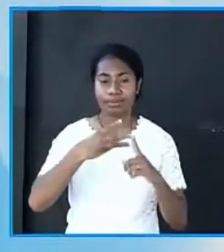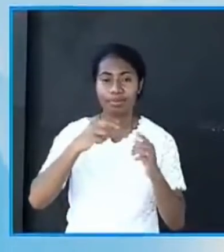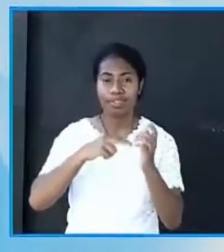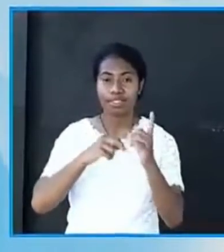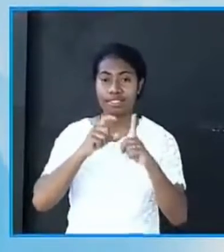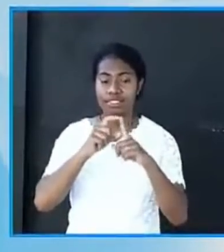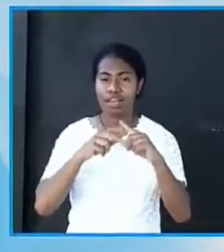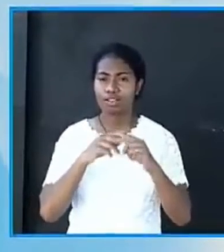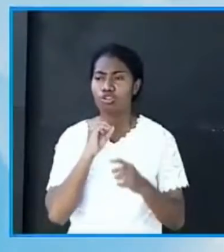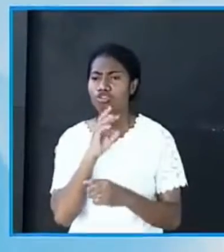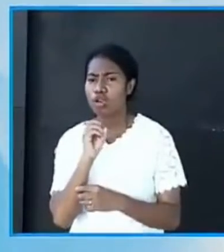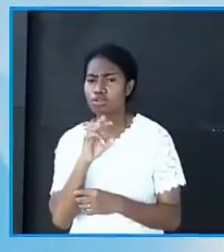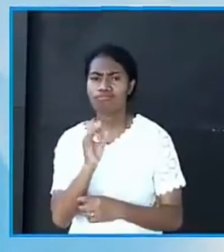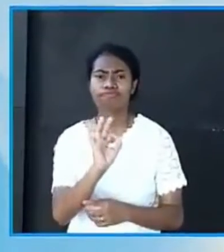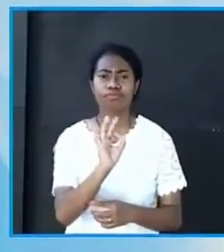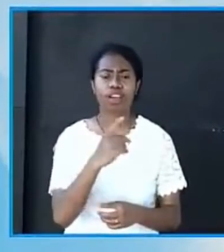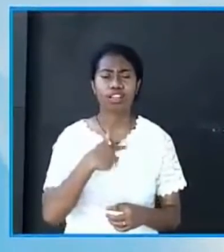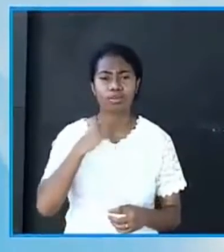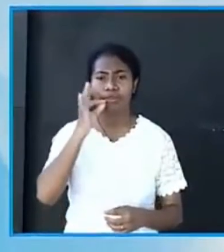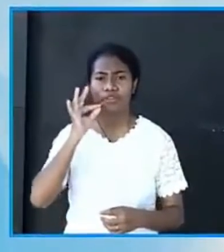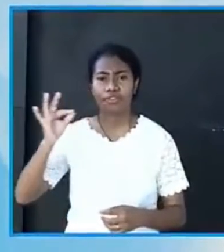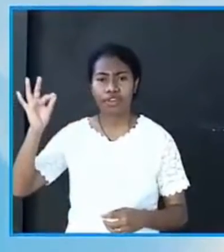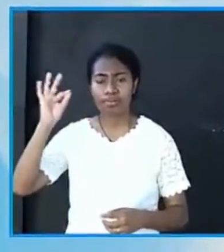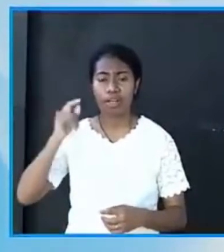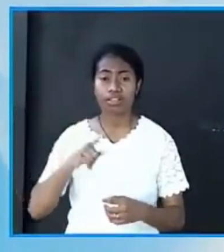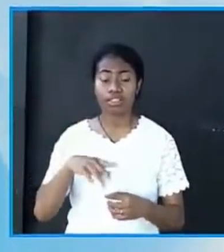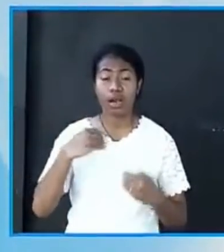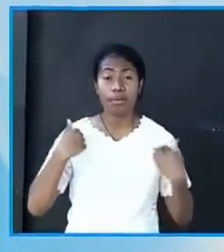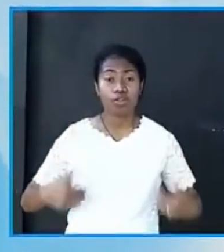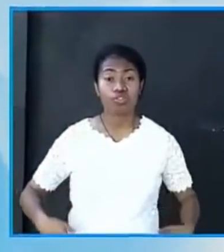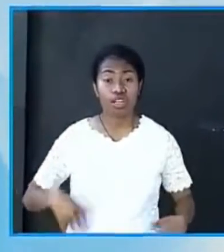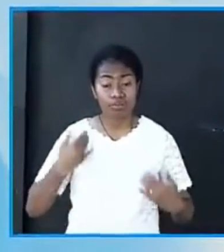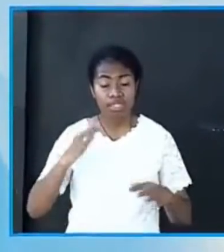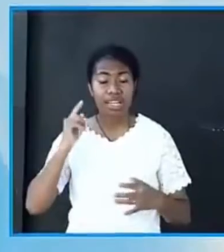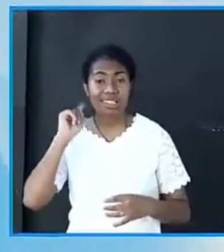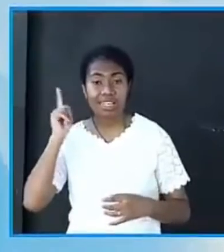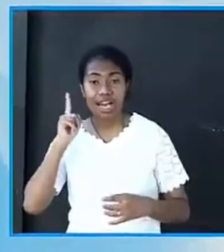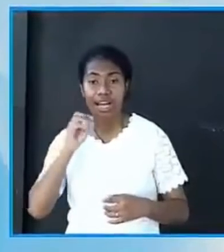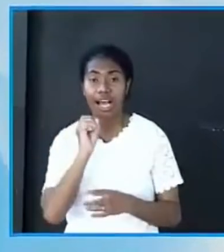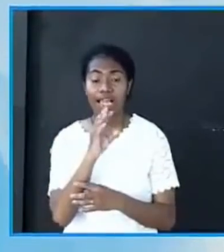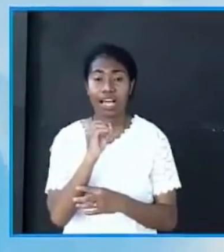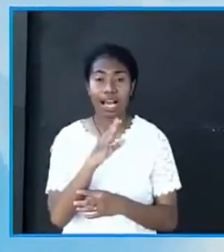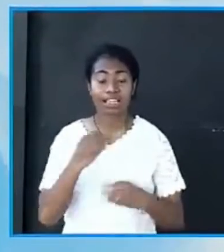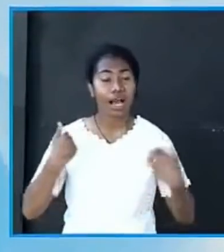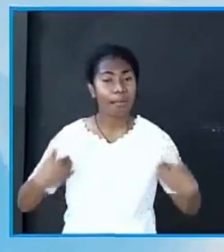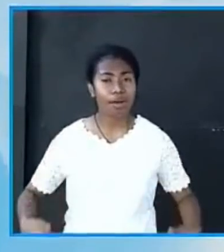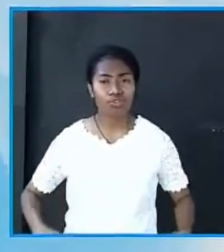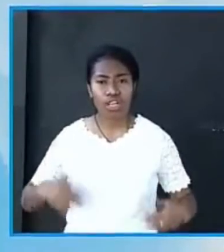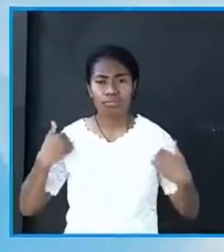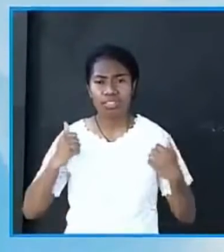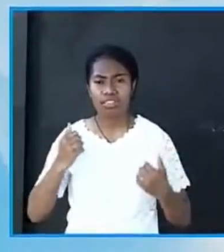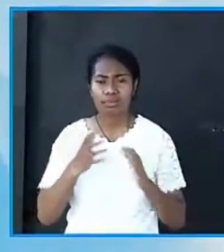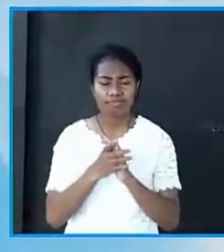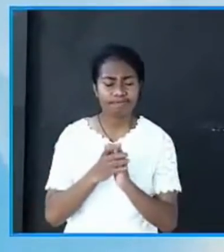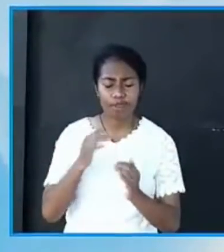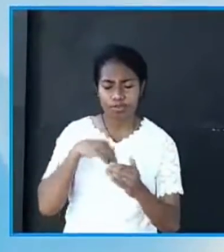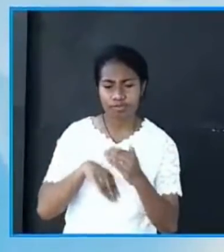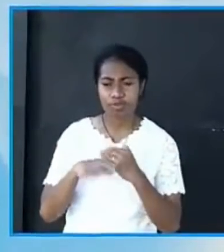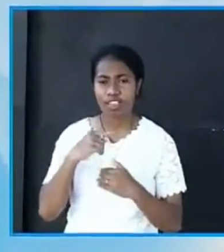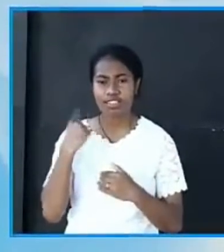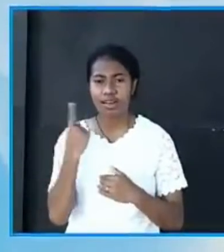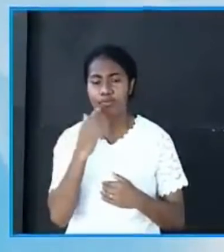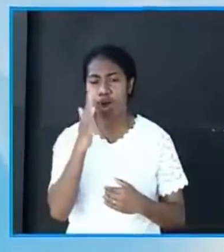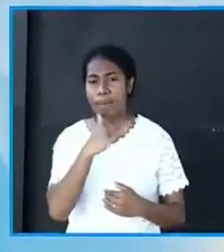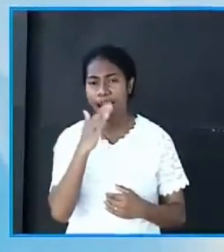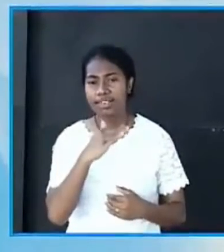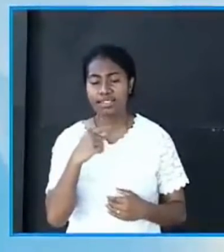hanya manusia yang mengerti Firman hanya manusia yang bisa mendengar kata-kata manusia yang bisa menemukan dan mengembangkan makna bahasa